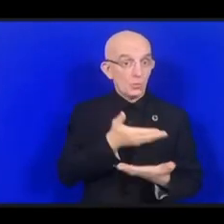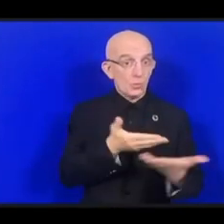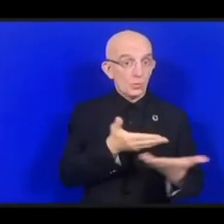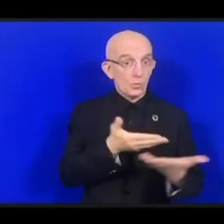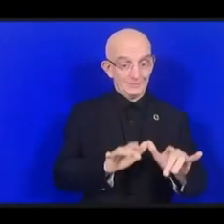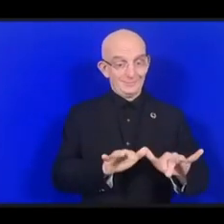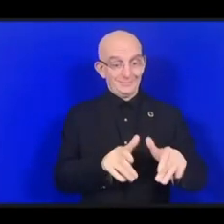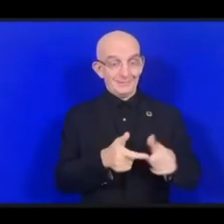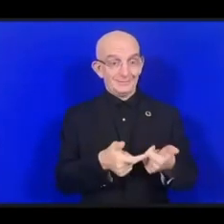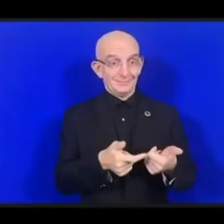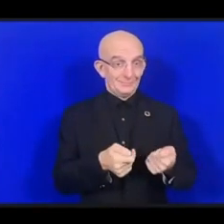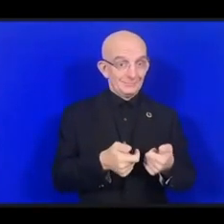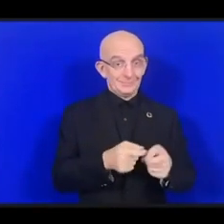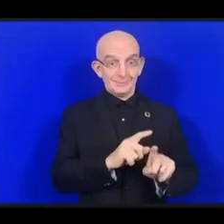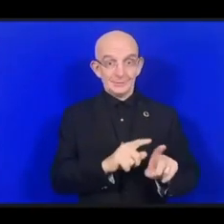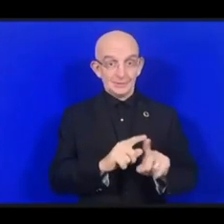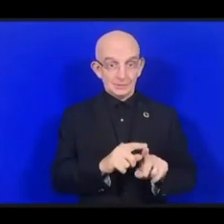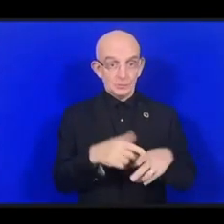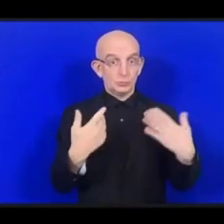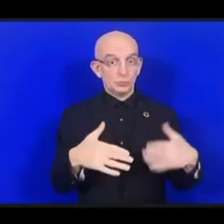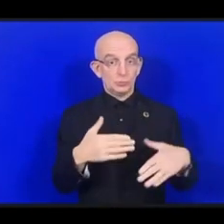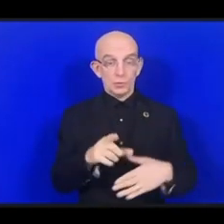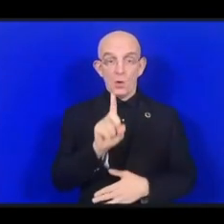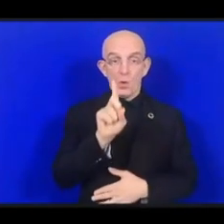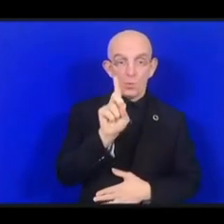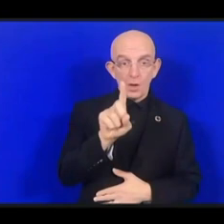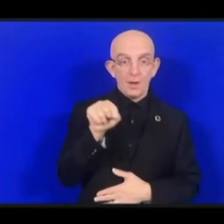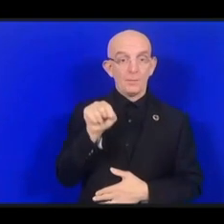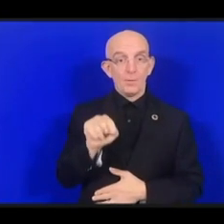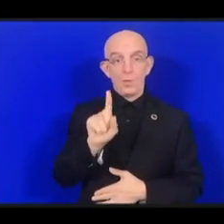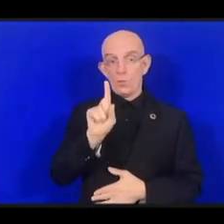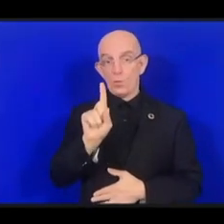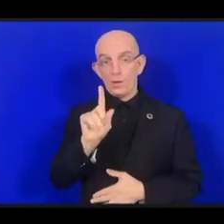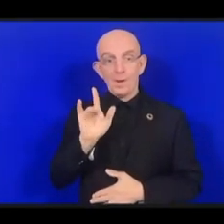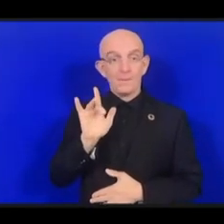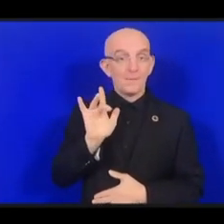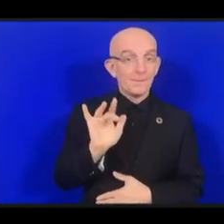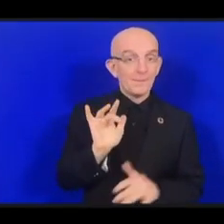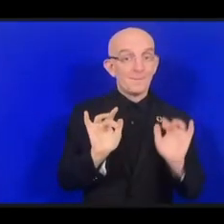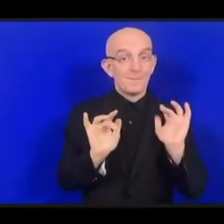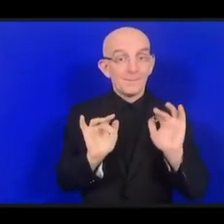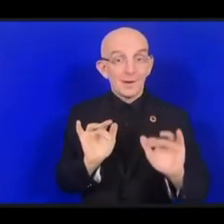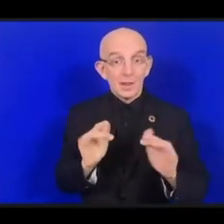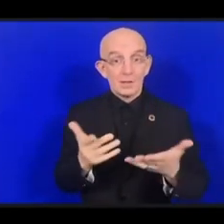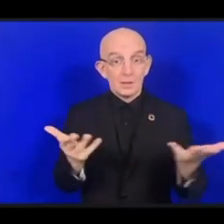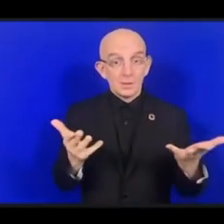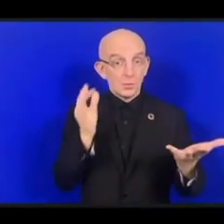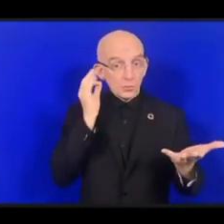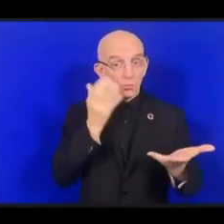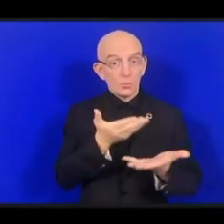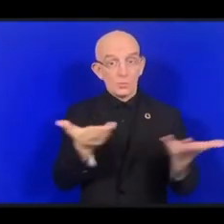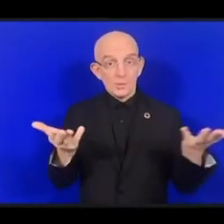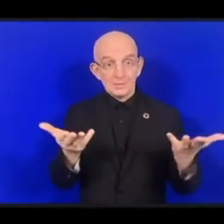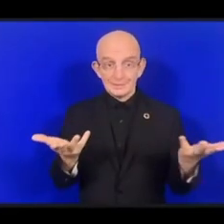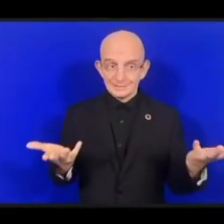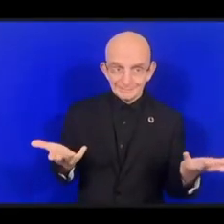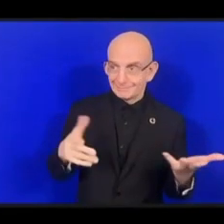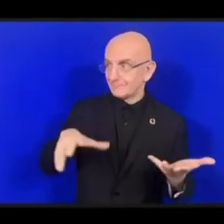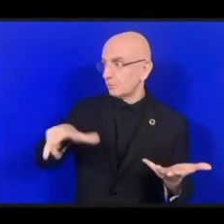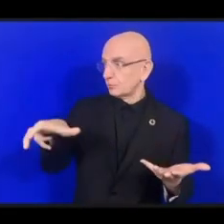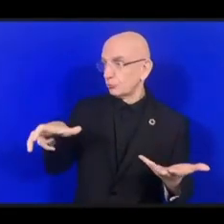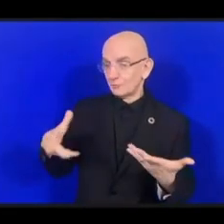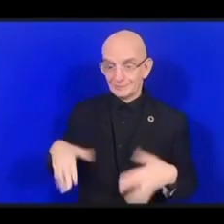واح مليار امراه في البلدان المتوسطه ومنخفضه الدخل الى امكانيه النفاد الى الانترنت عبر الهواتف المحموله